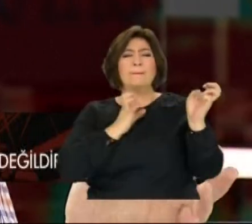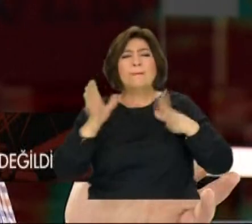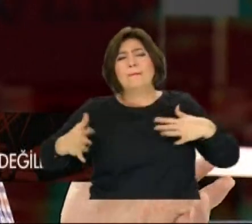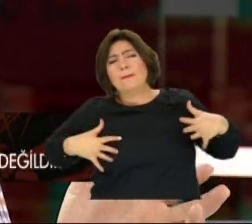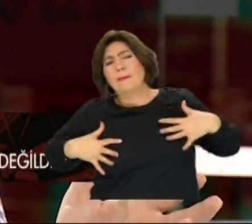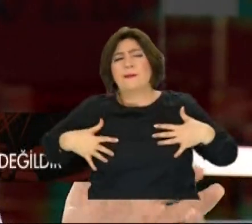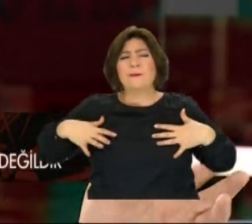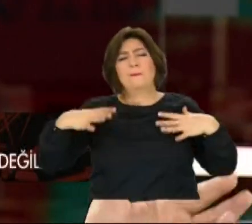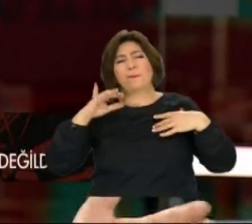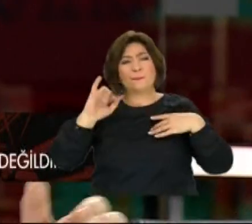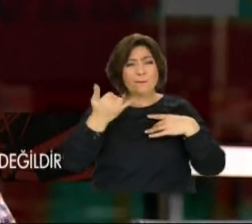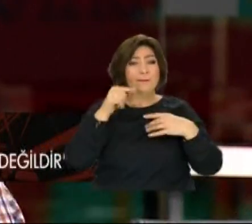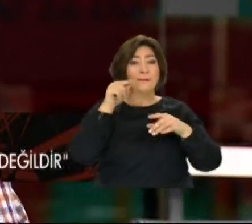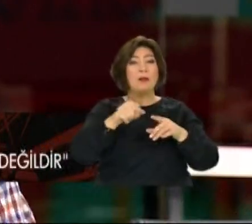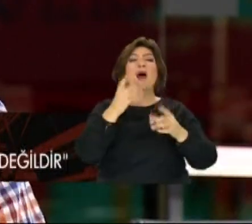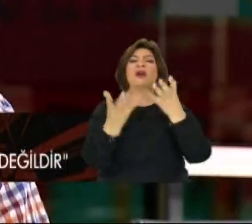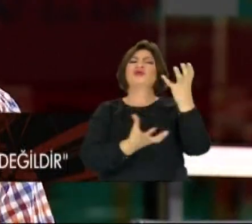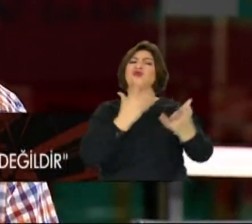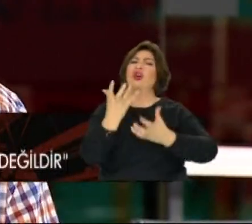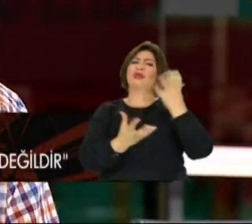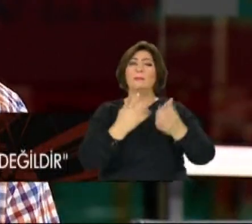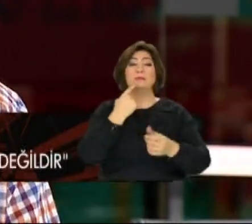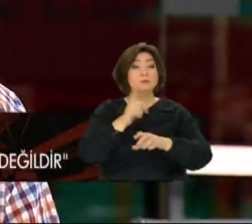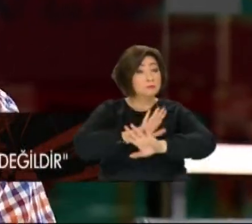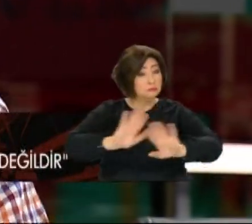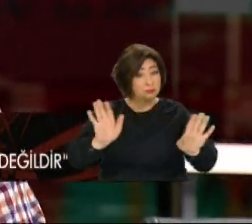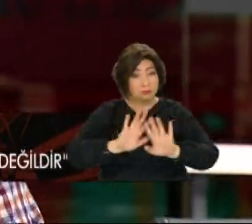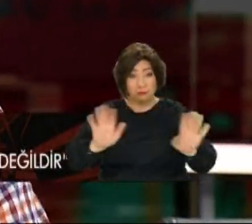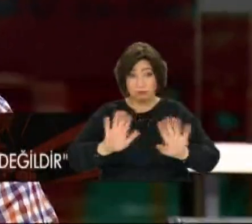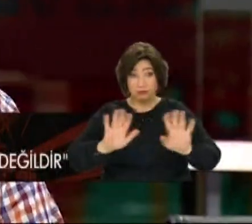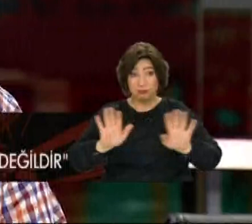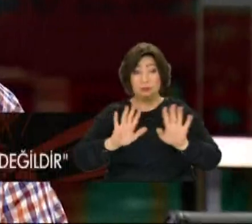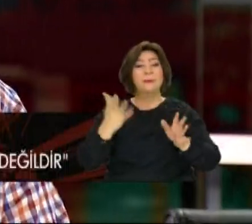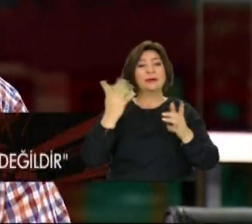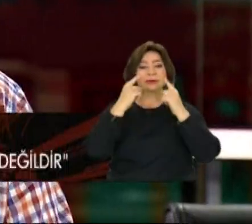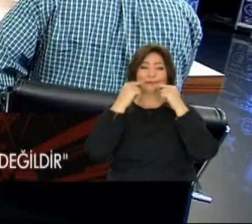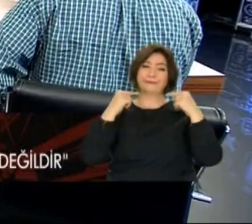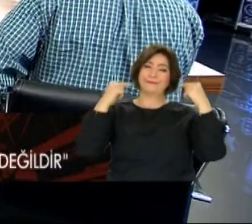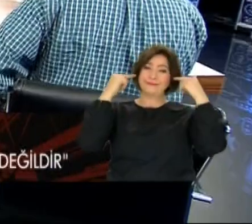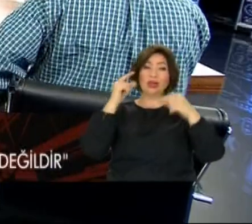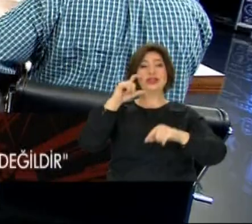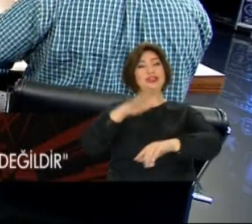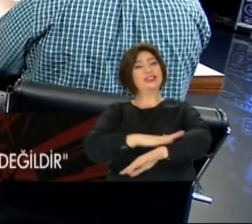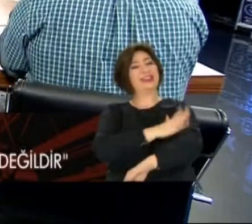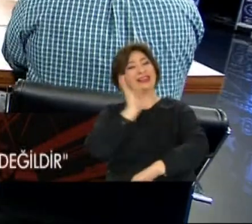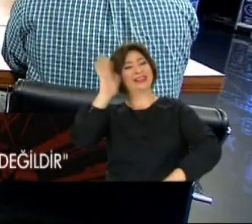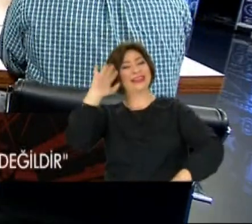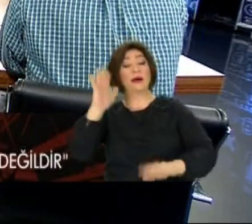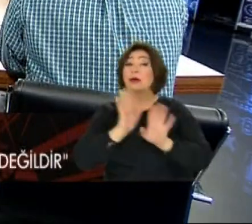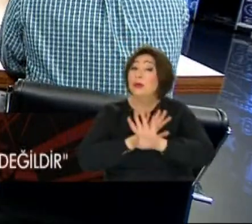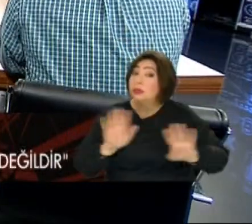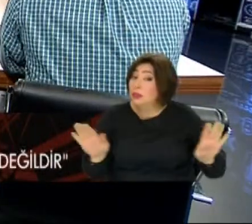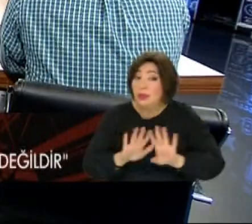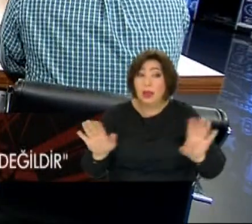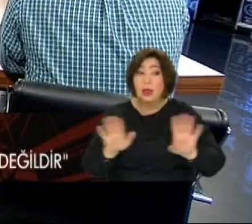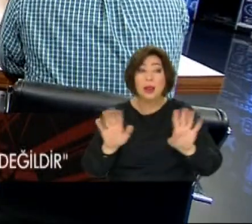veya gülümseyerek ölmesinden pozitif veya negatif bir anlam çıkarmasın. Cennete gitmenin delili değildir o. Tabii. Yani bu adam yüzü güldü de